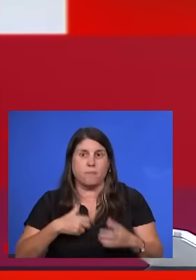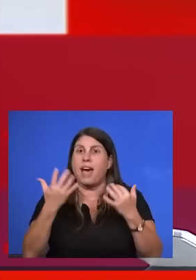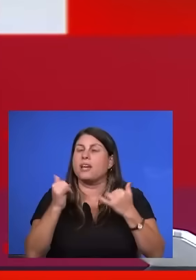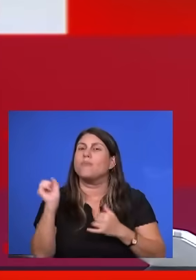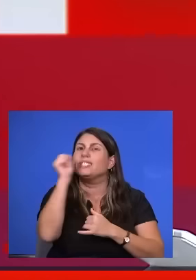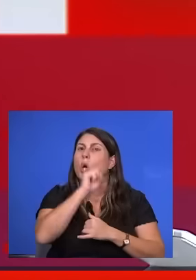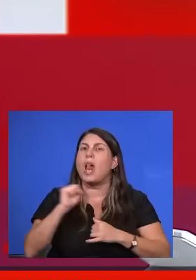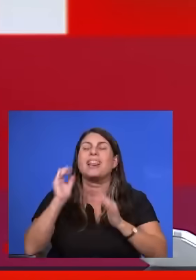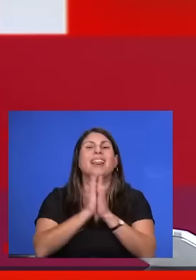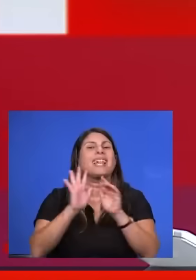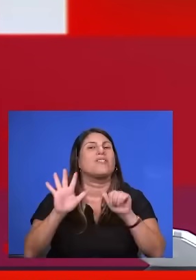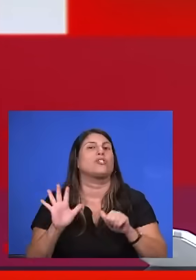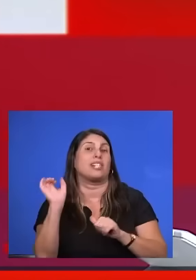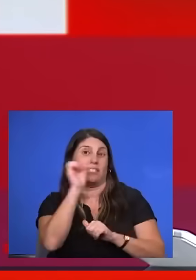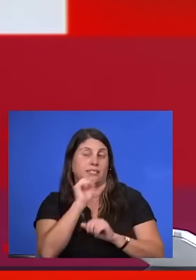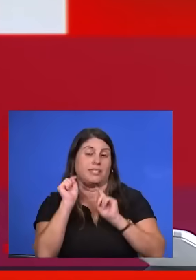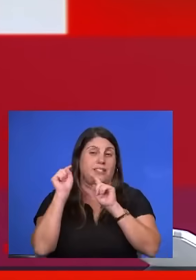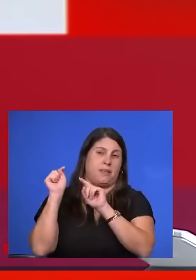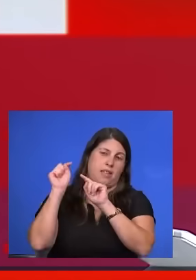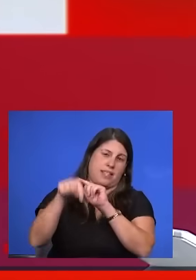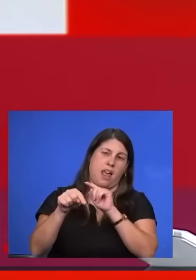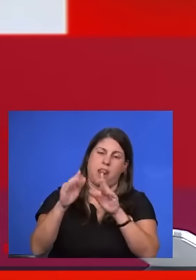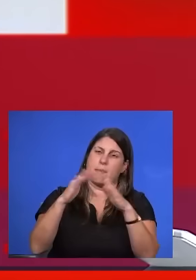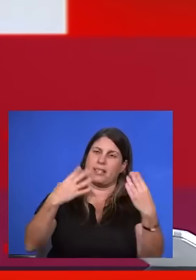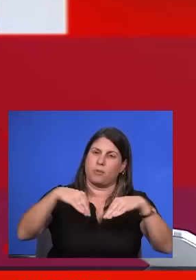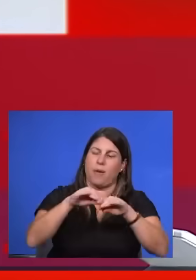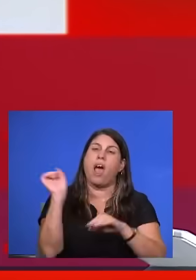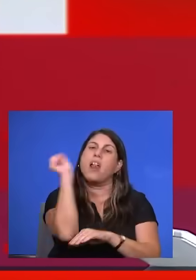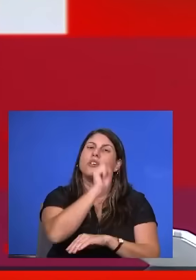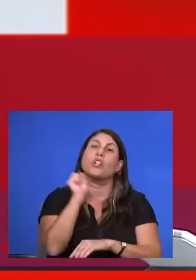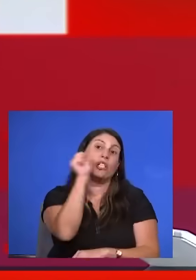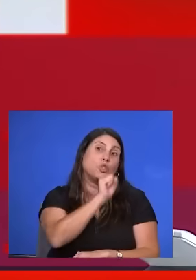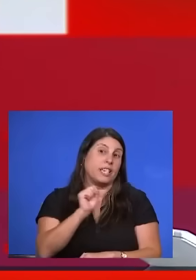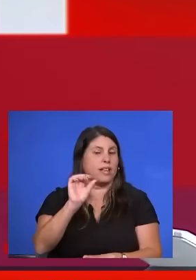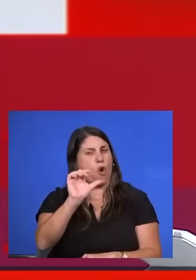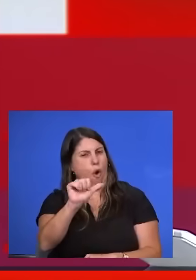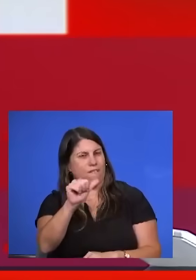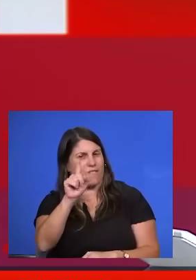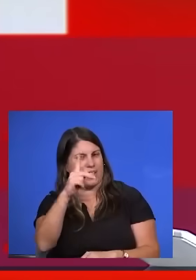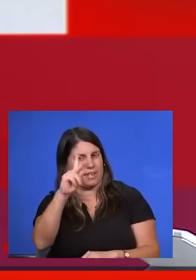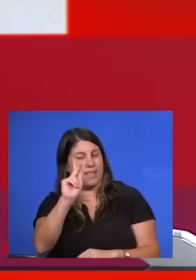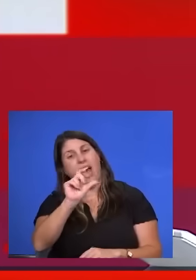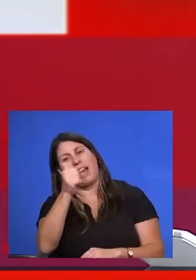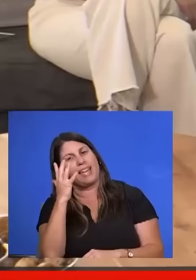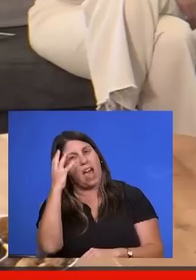עליו הגיעה לבית המשפחה, לשיר להם את השיר שאופק הכי אהב, לחזור הביתה. נטלי מתוקו הייתה